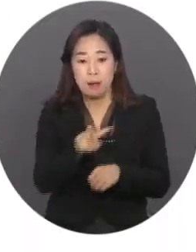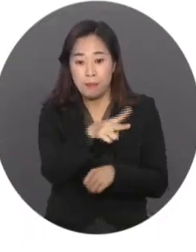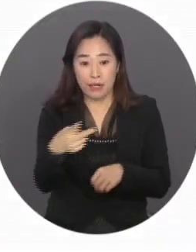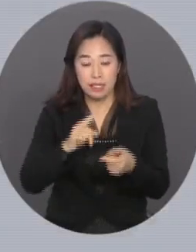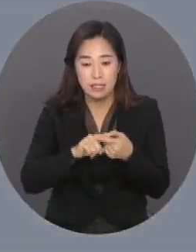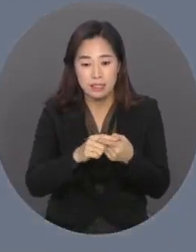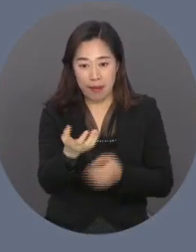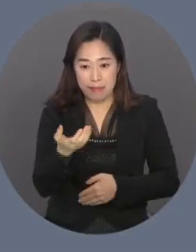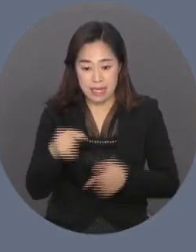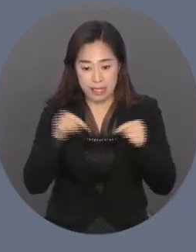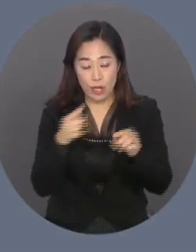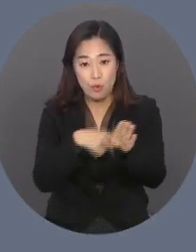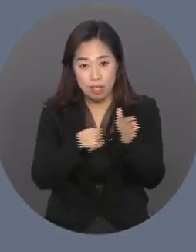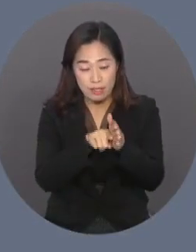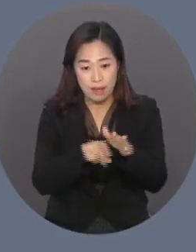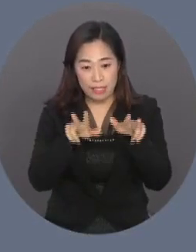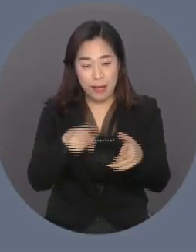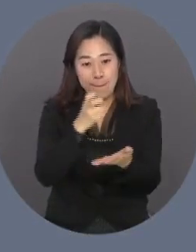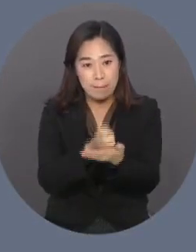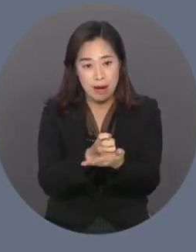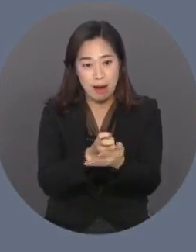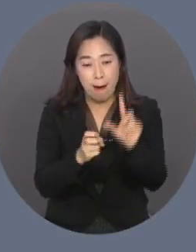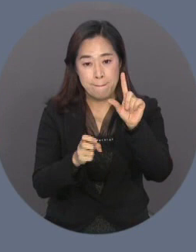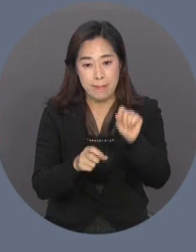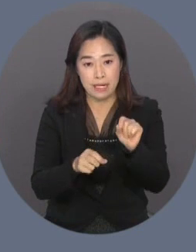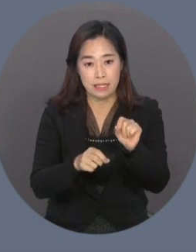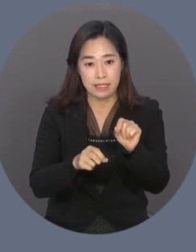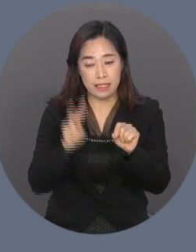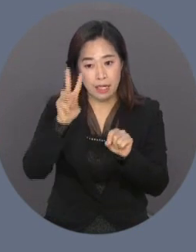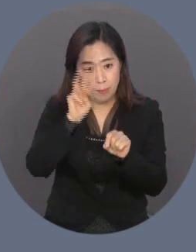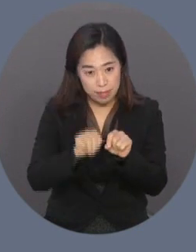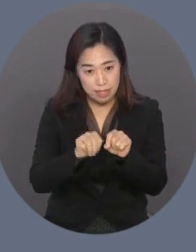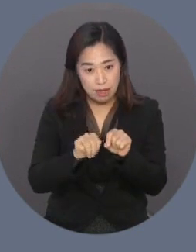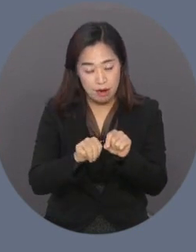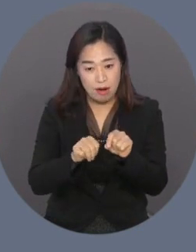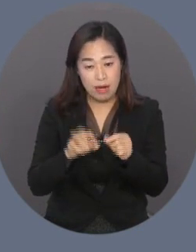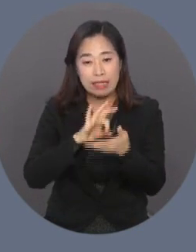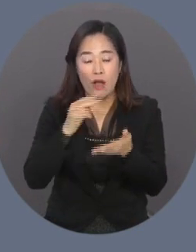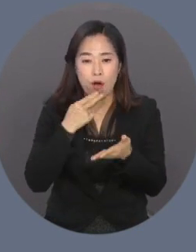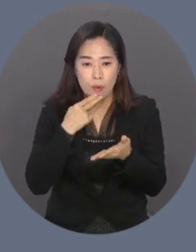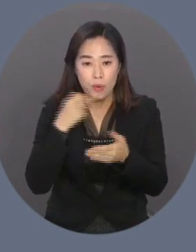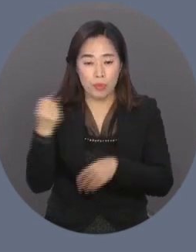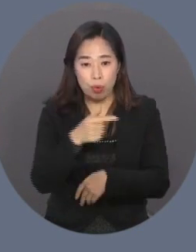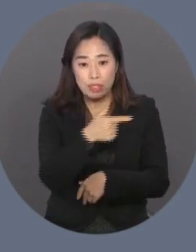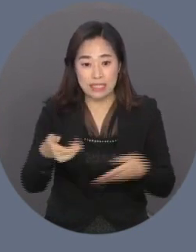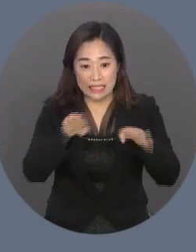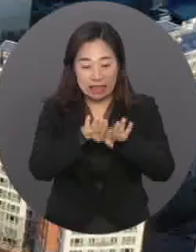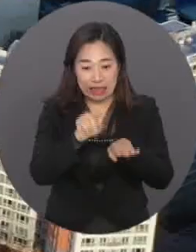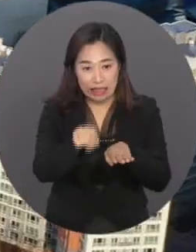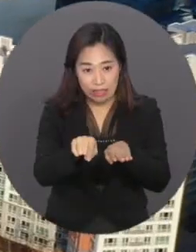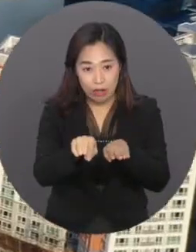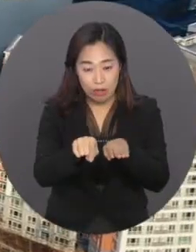위한 사전 협상을 하려면 현행법상 만 제곱미터 이상의 부지는 유휴토지이거나 대규모 시설의 이전 부지로 돼